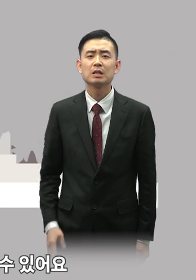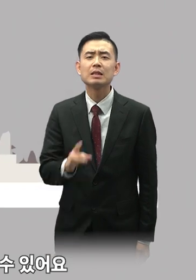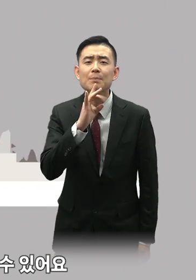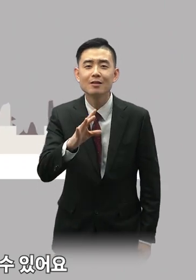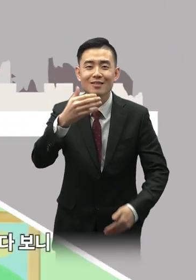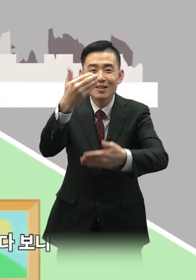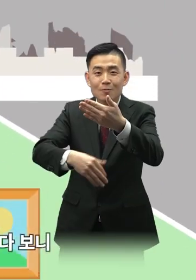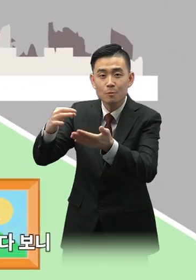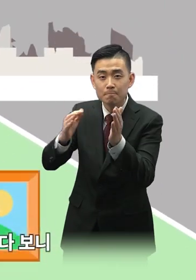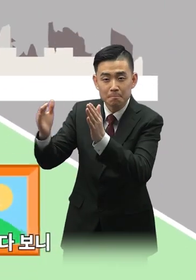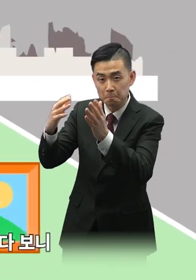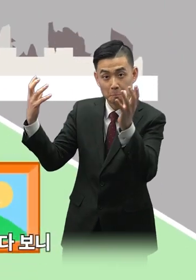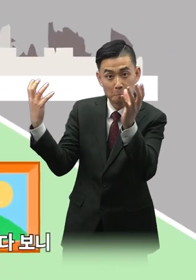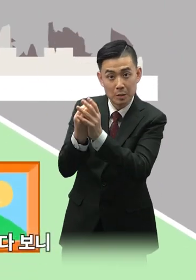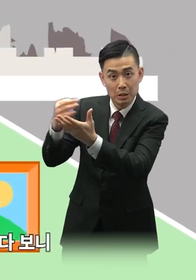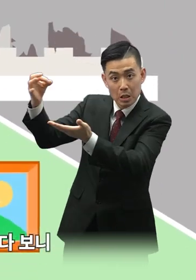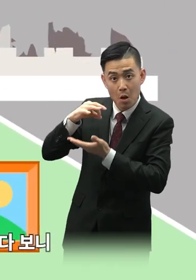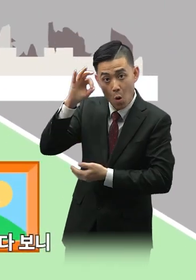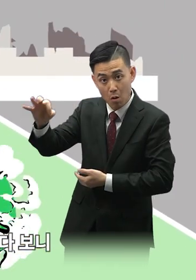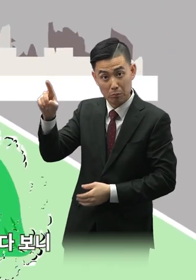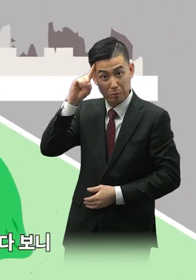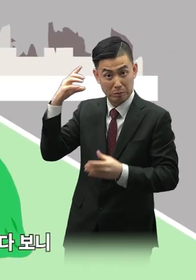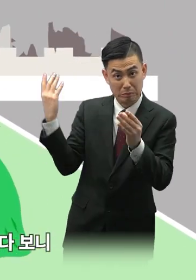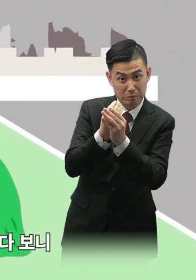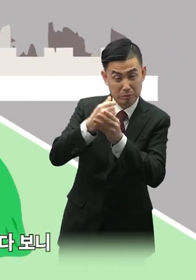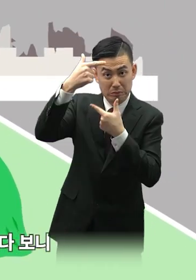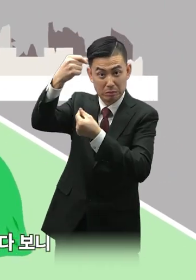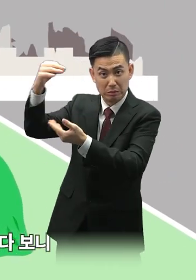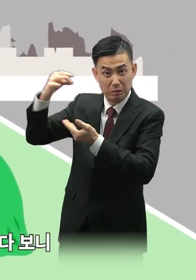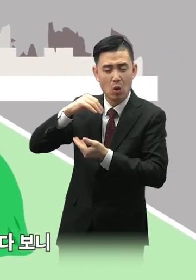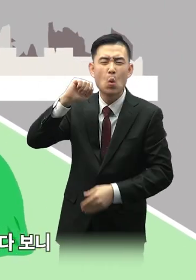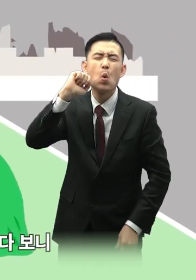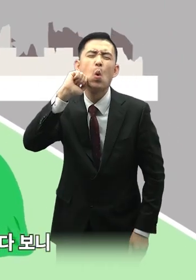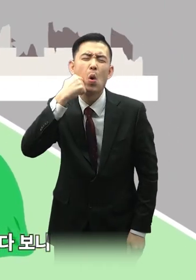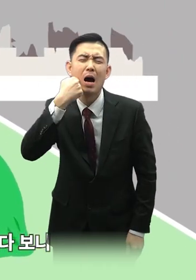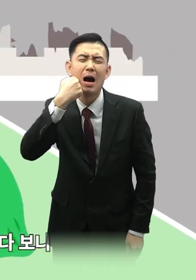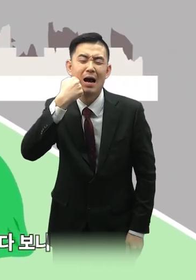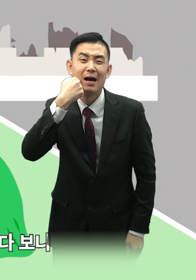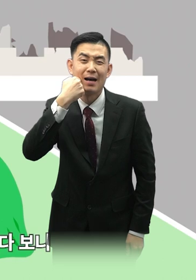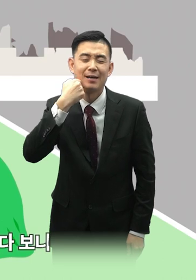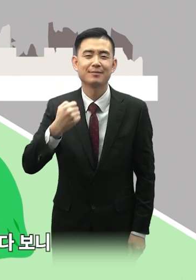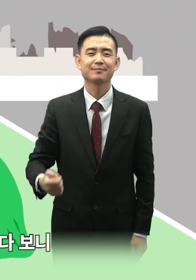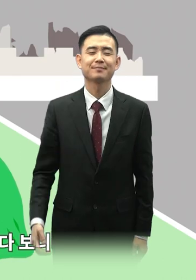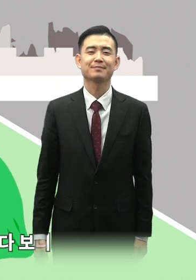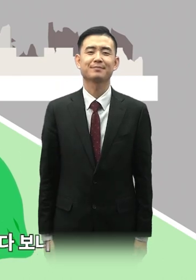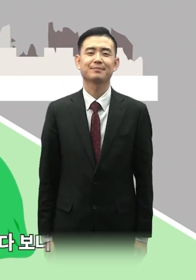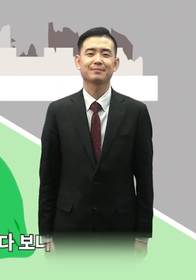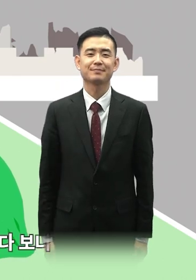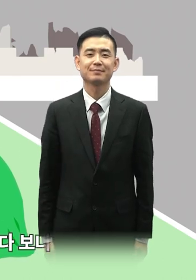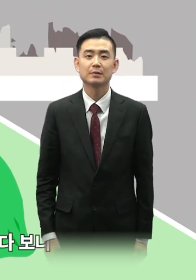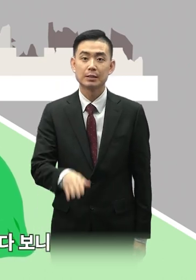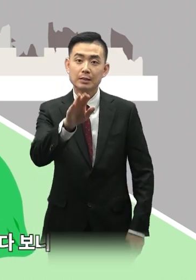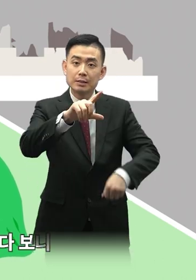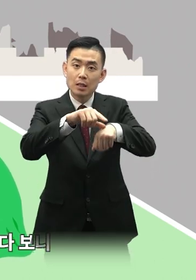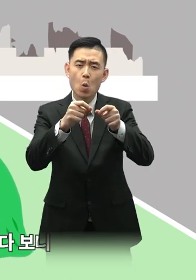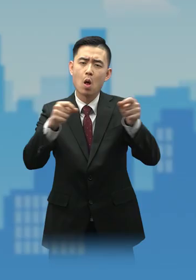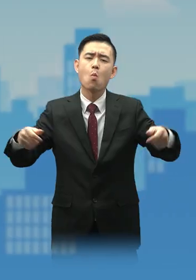다만 은행의 남은 재산을 정리한 후 받는 돈이다 보니 전액을 돌려받지 못할 수 있죠.